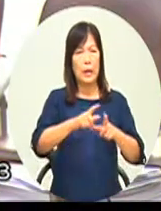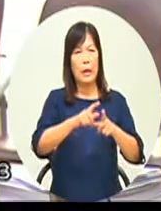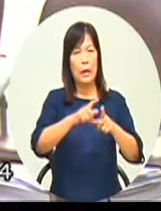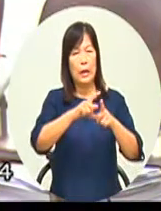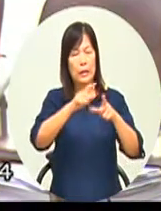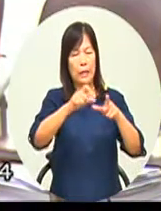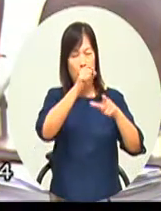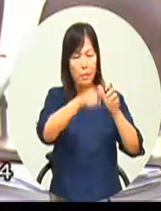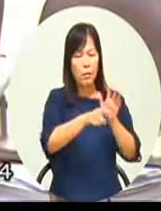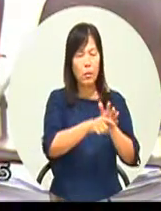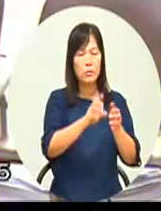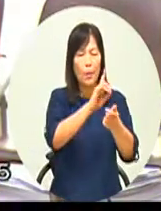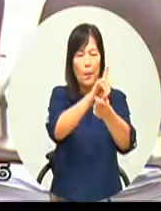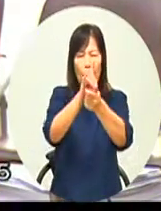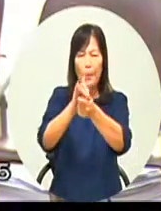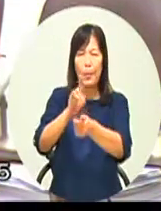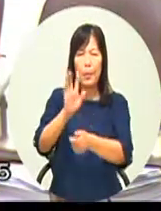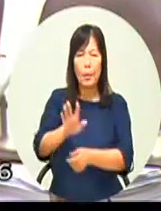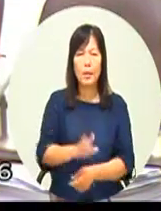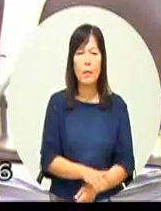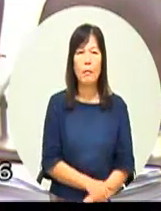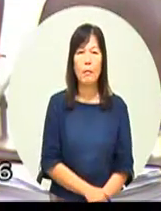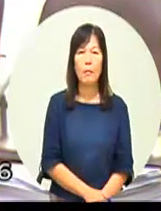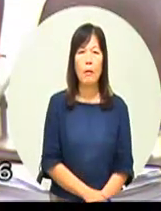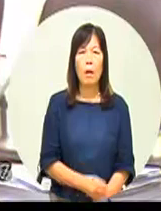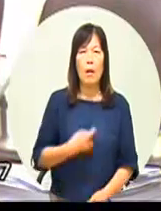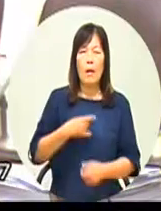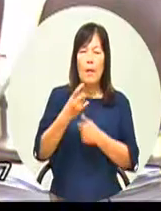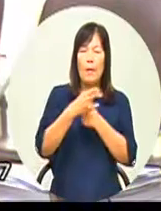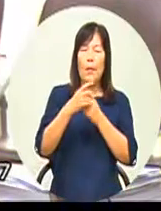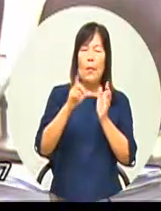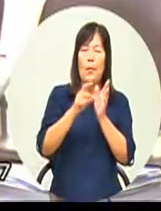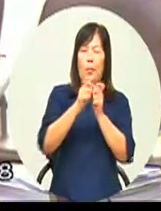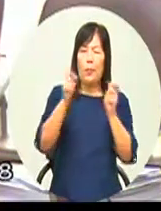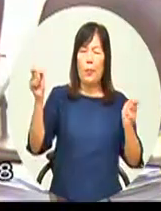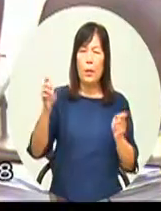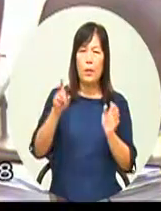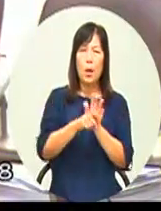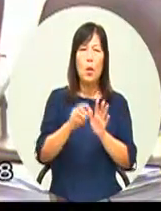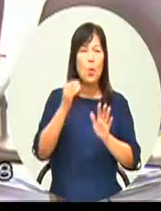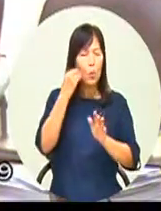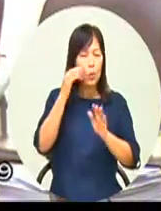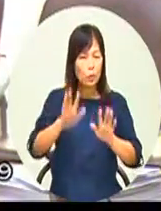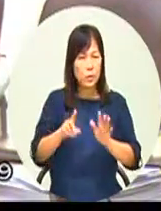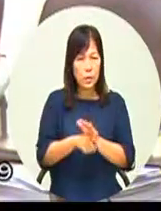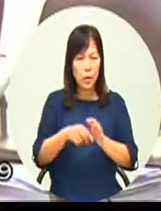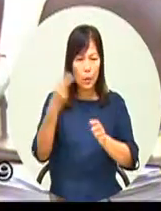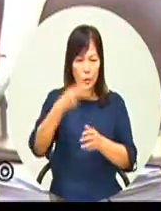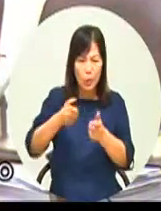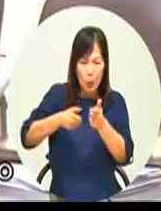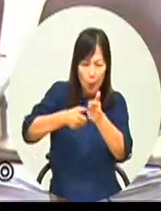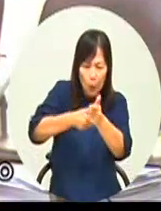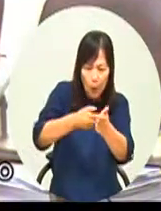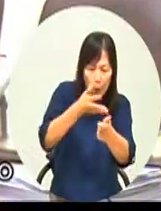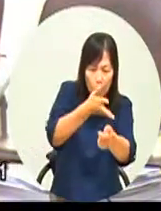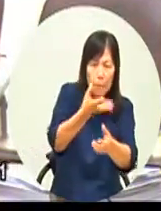司啊，竟然欺骗社会，啊，把我欺骗这么久，啊，我如果今天没有再去做追踪的话